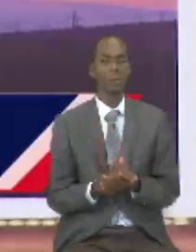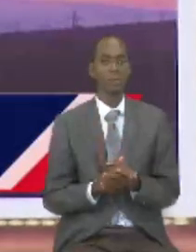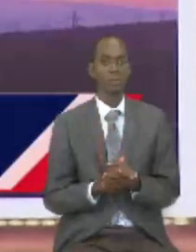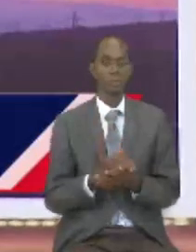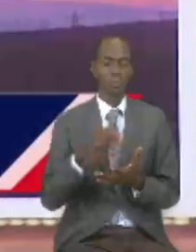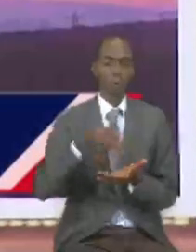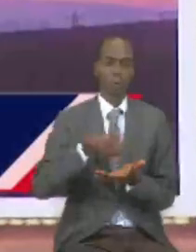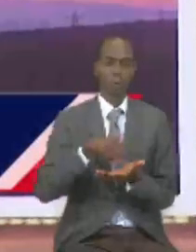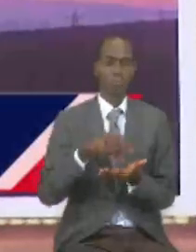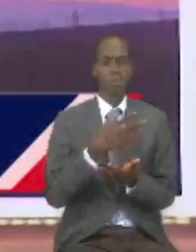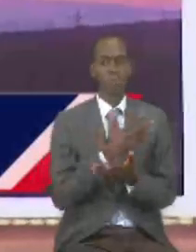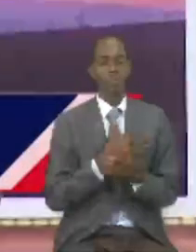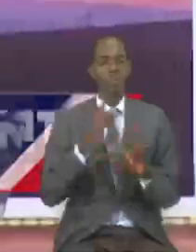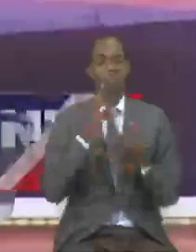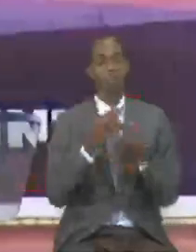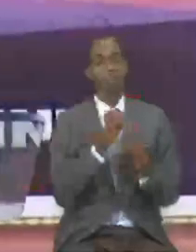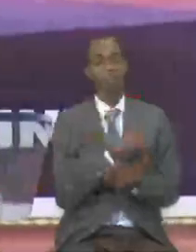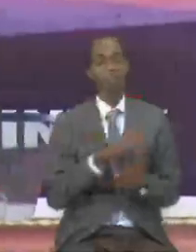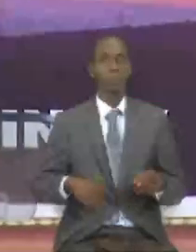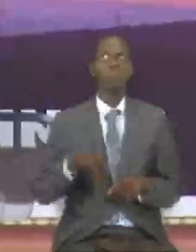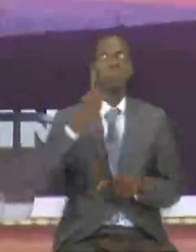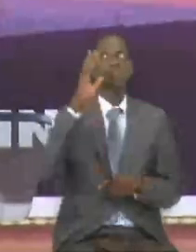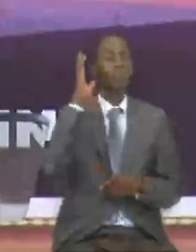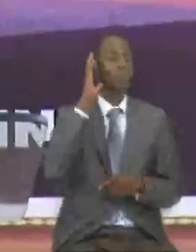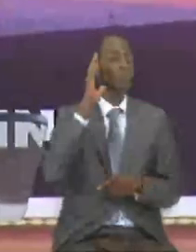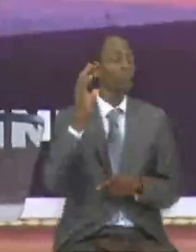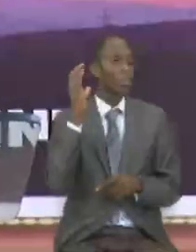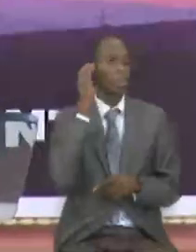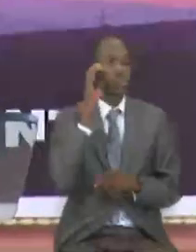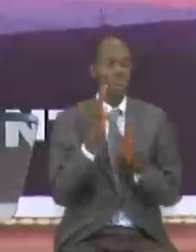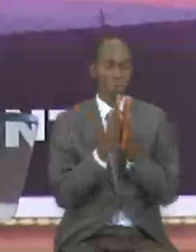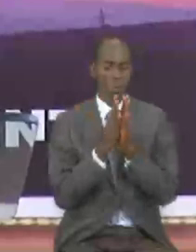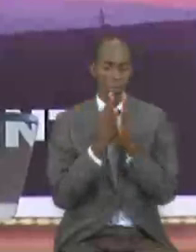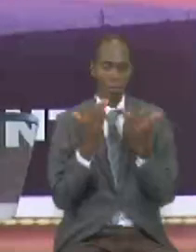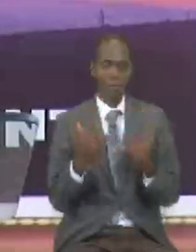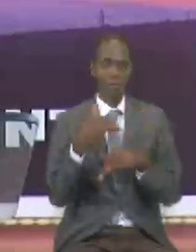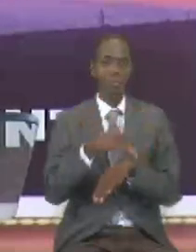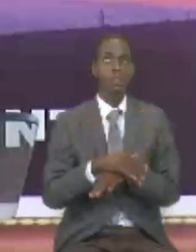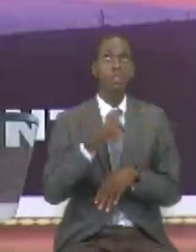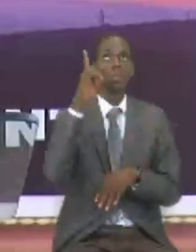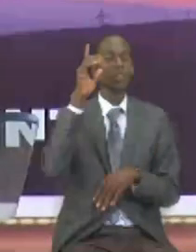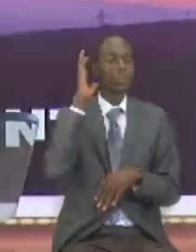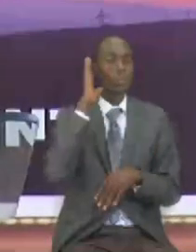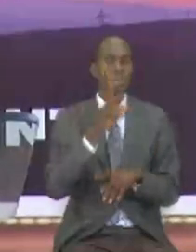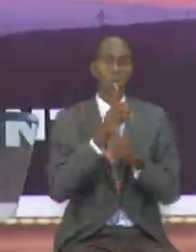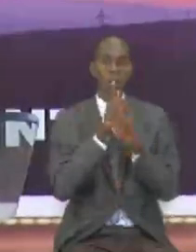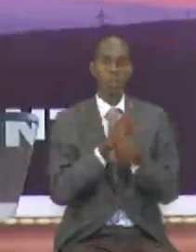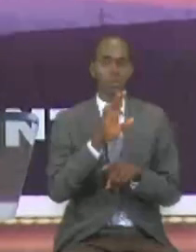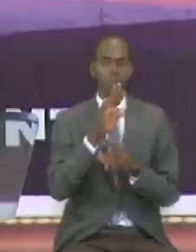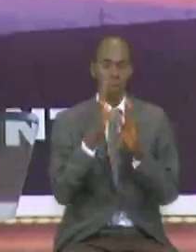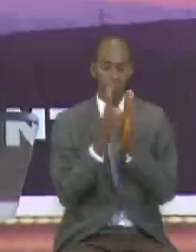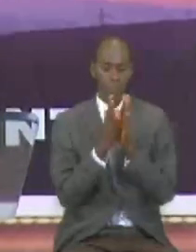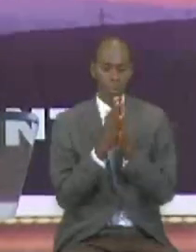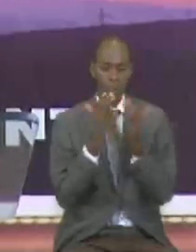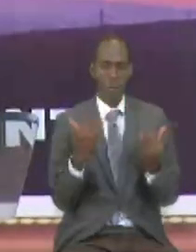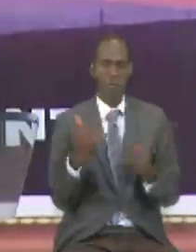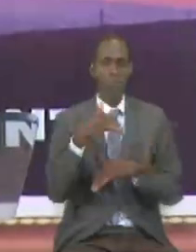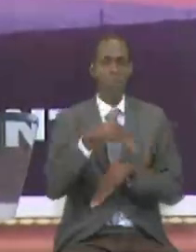de Jésus-Christ. Tenez-vous debout maintenant et parlez au Seigneur parce que le Seigneur va vous exaucer ce